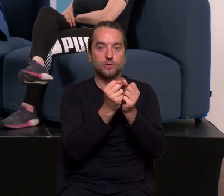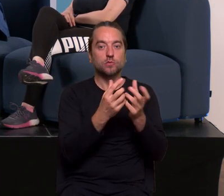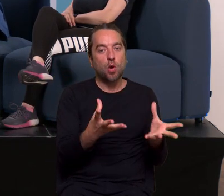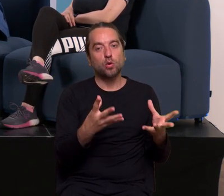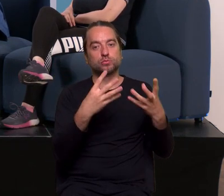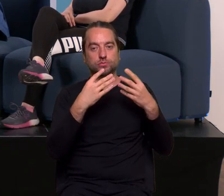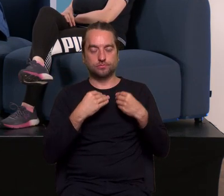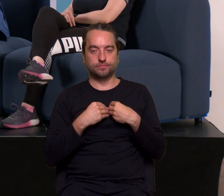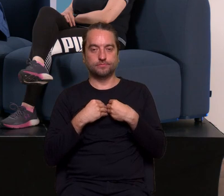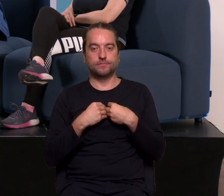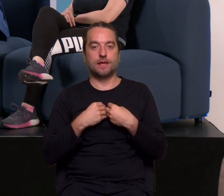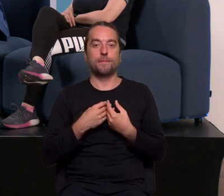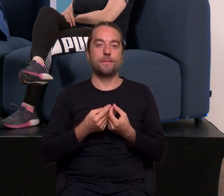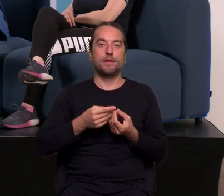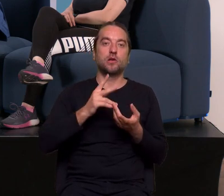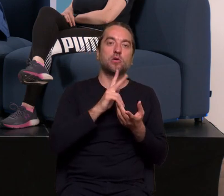w spadku.